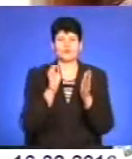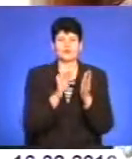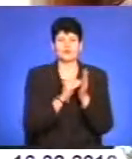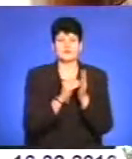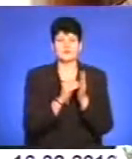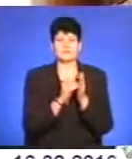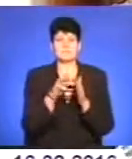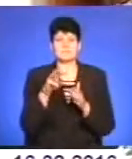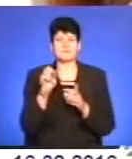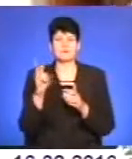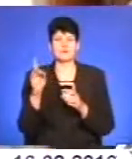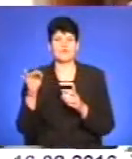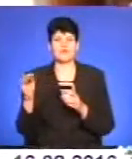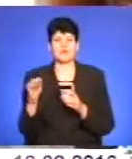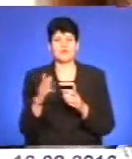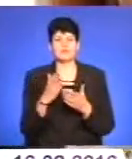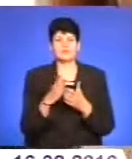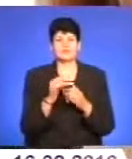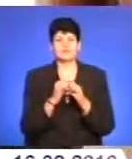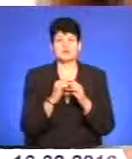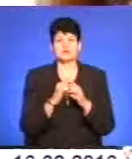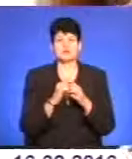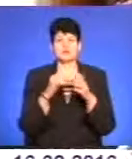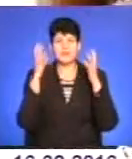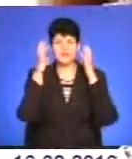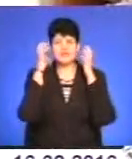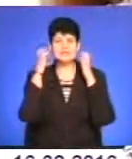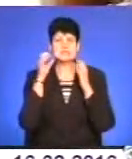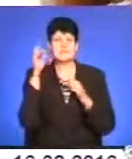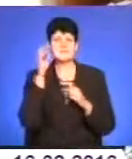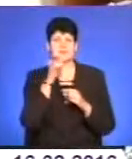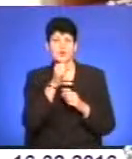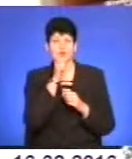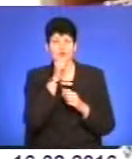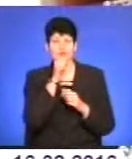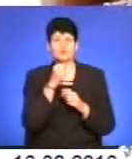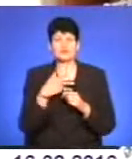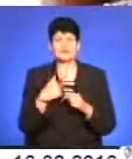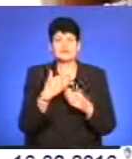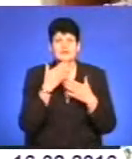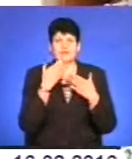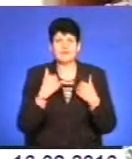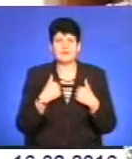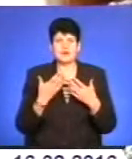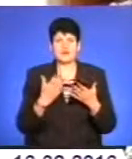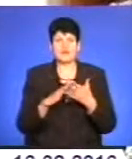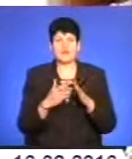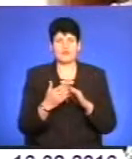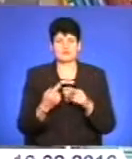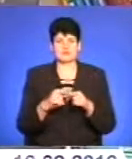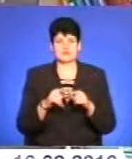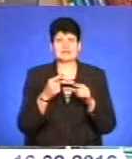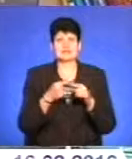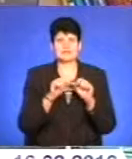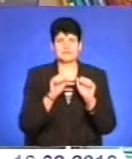вбудованим мікрофоном, або є часом навушники з мікрофоном, тому що в нас не дуже є умови для начитки книг, і це можна